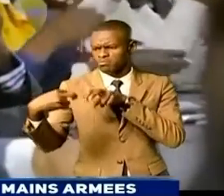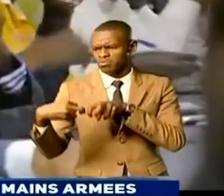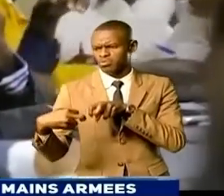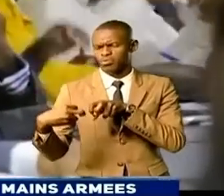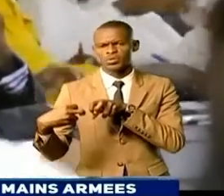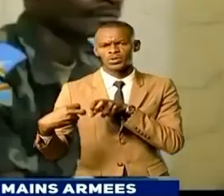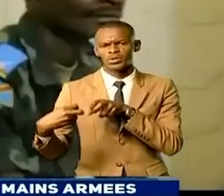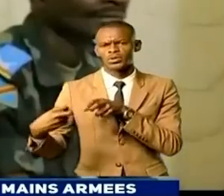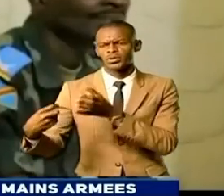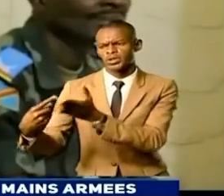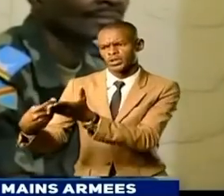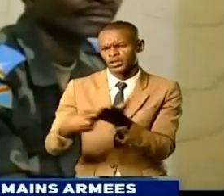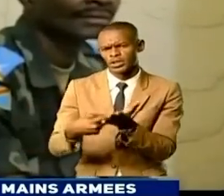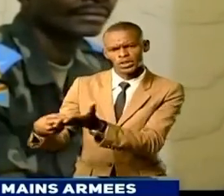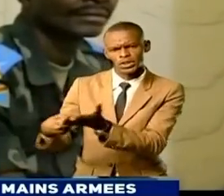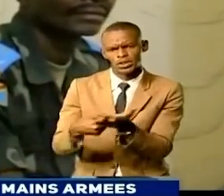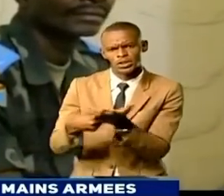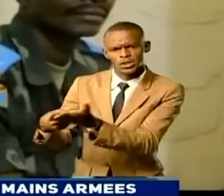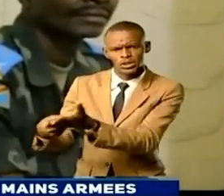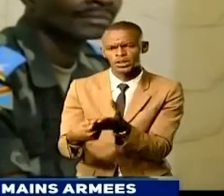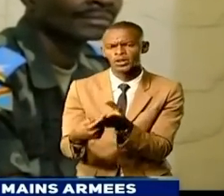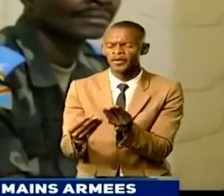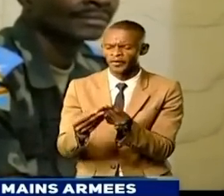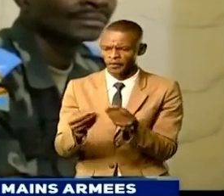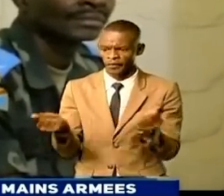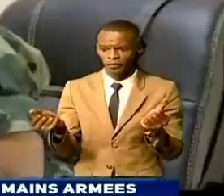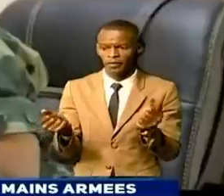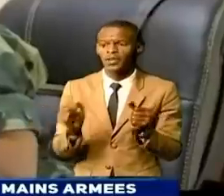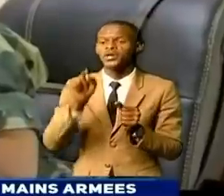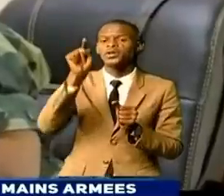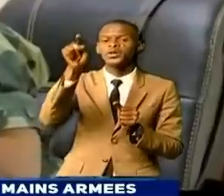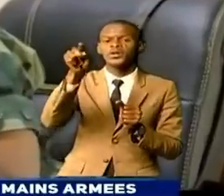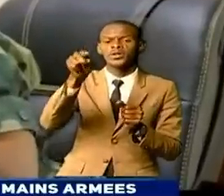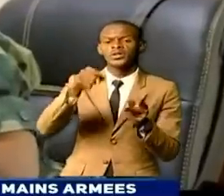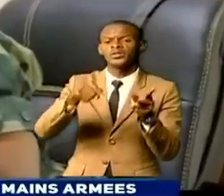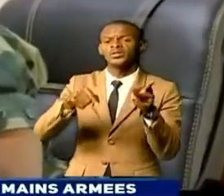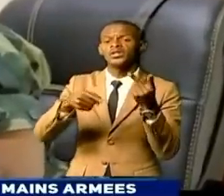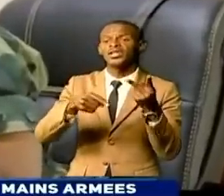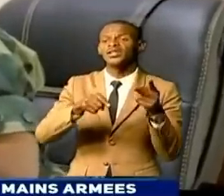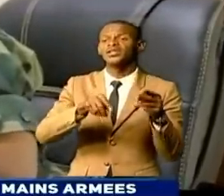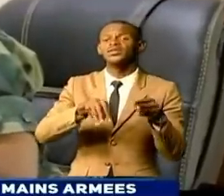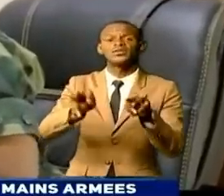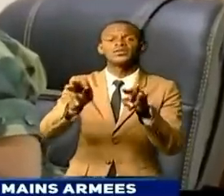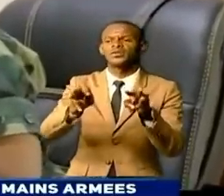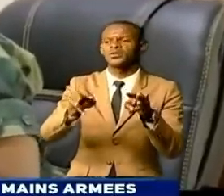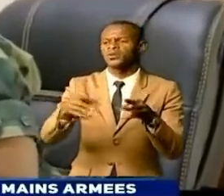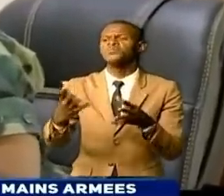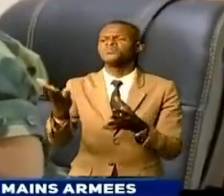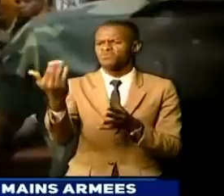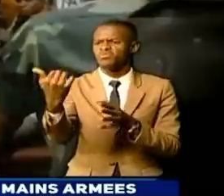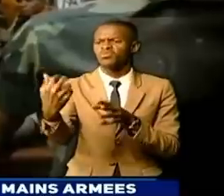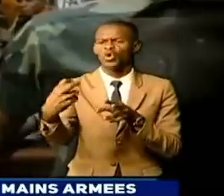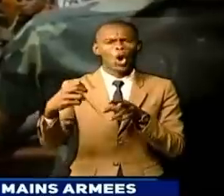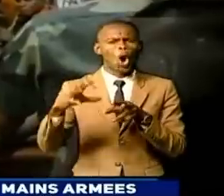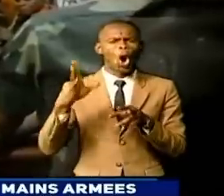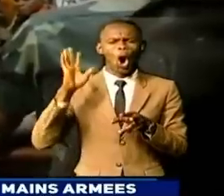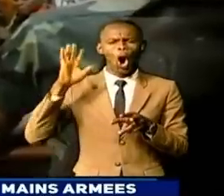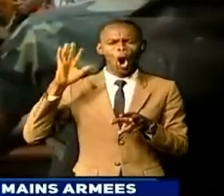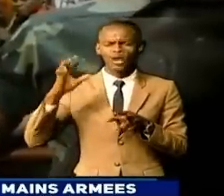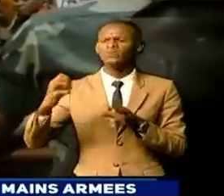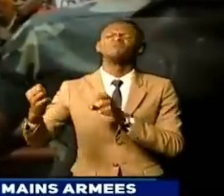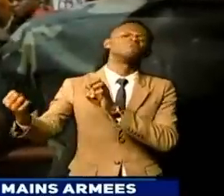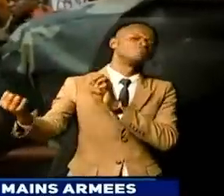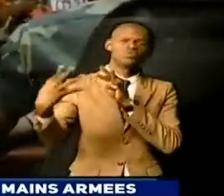plan stratégique, c'est la présidence qui organise. Ceux qui ne vont pas accepter d'aller dans les négociations, ils seront neutralisés. L'état de